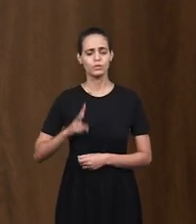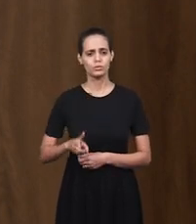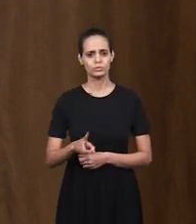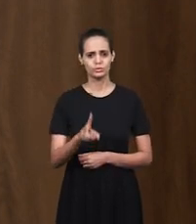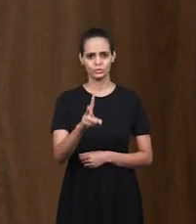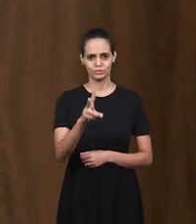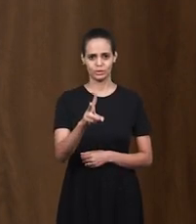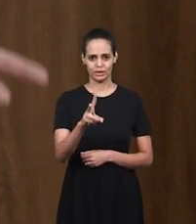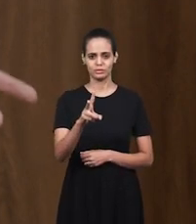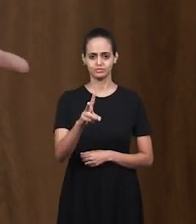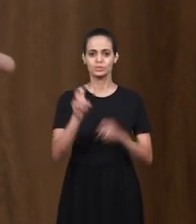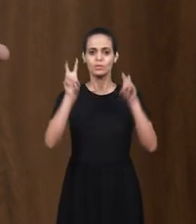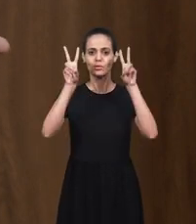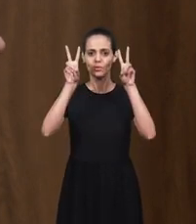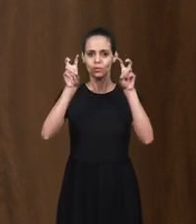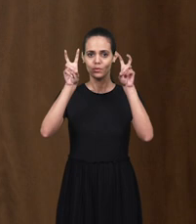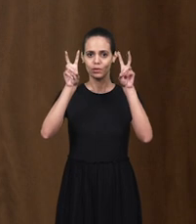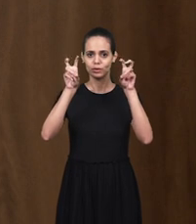эту тему